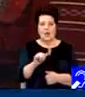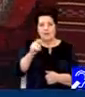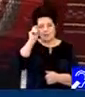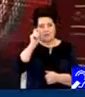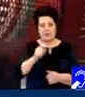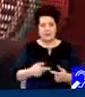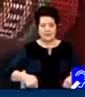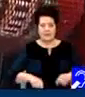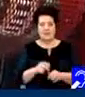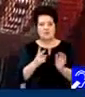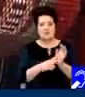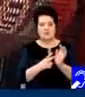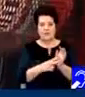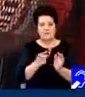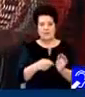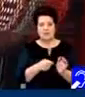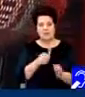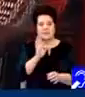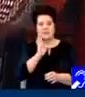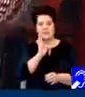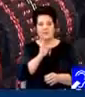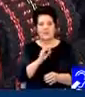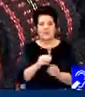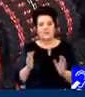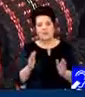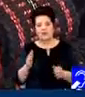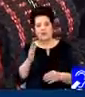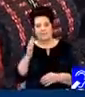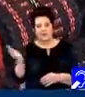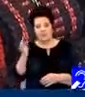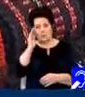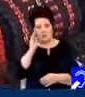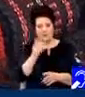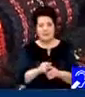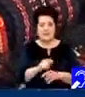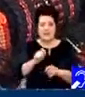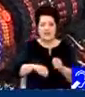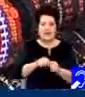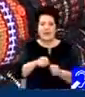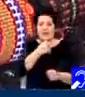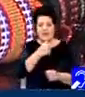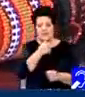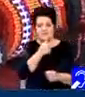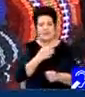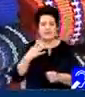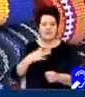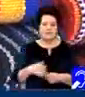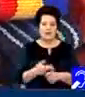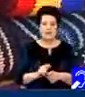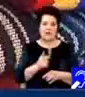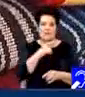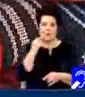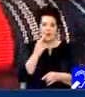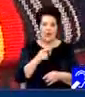cm și la 7 cm pentru femei. Astăzi, după mai bine de 12 ani de experiență, știe că răbdarea e cea mai bună cale prin care